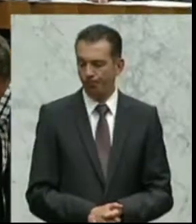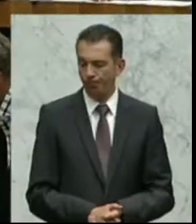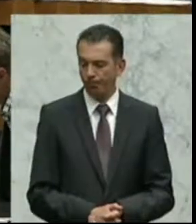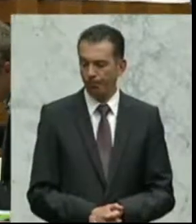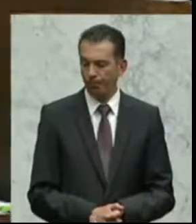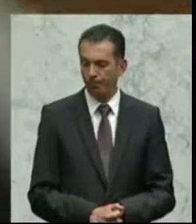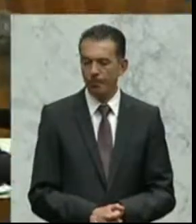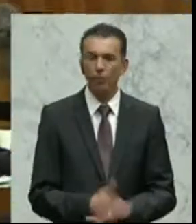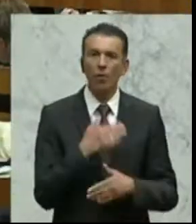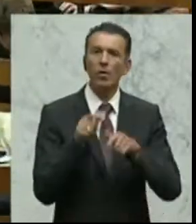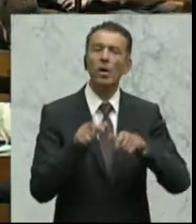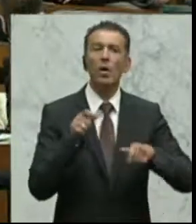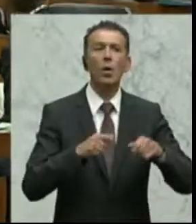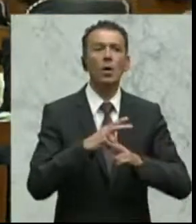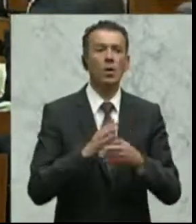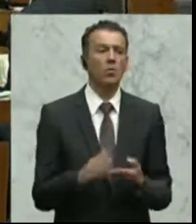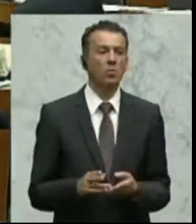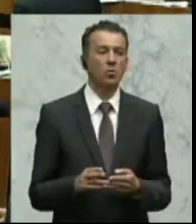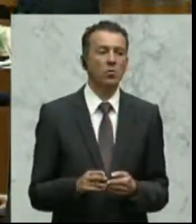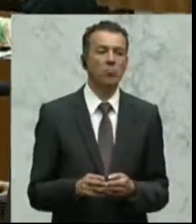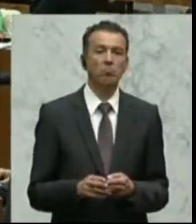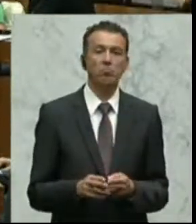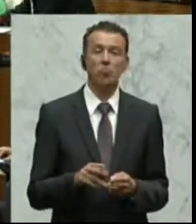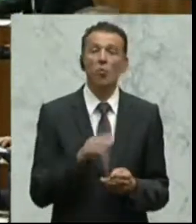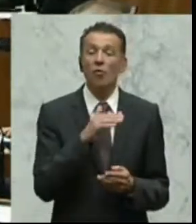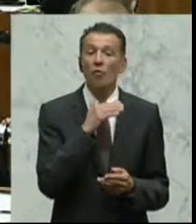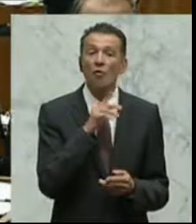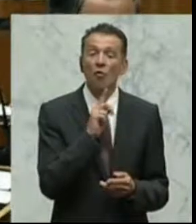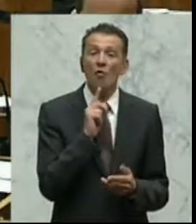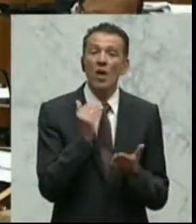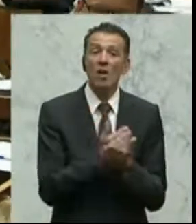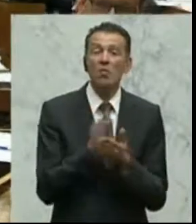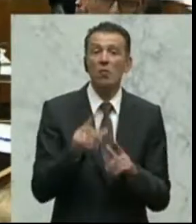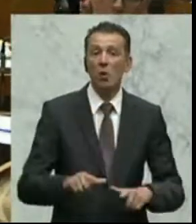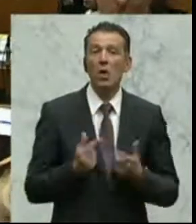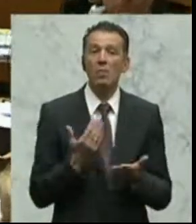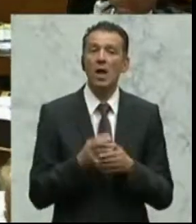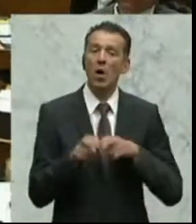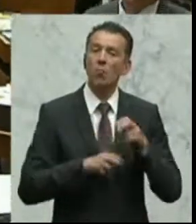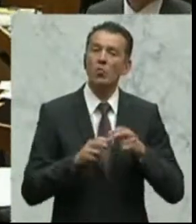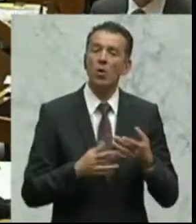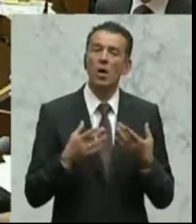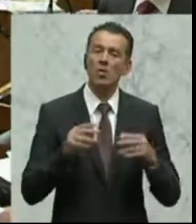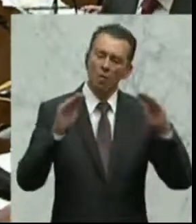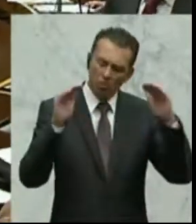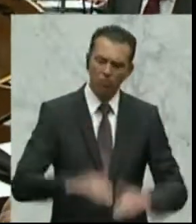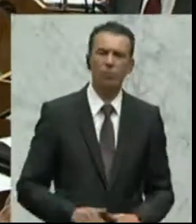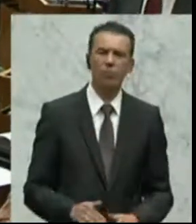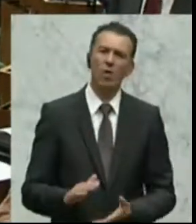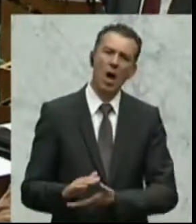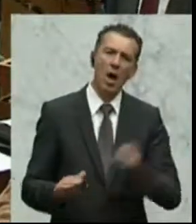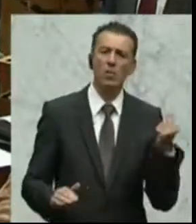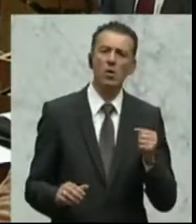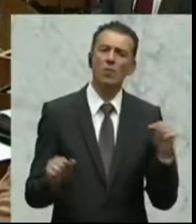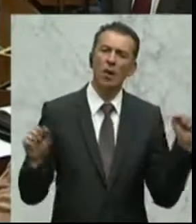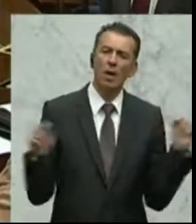Viele Leute in Österreich können nicht mehr von ihrem Lohn leben und darum sagen wir, runter mit den Steuern. Sofortiges Abschaffen der kalten